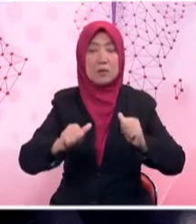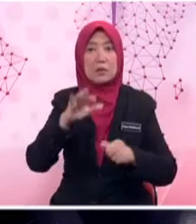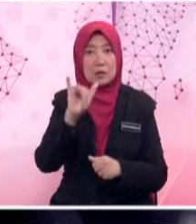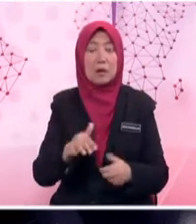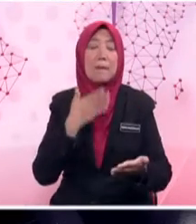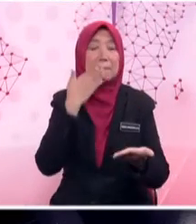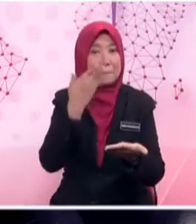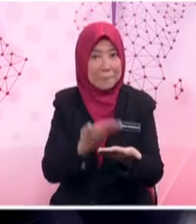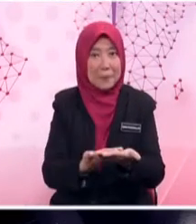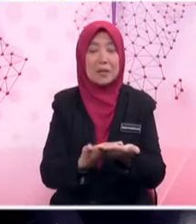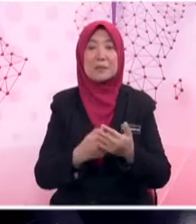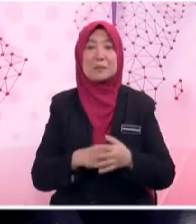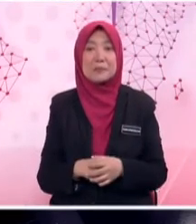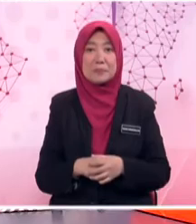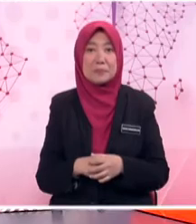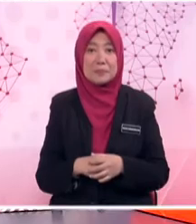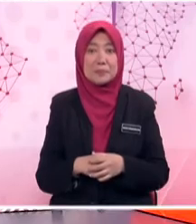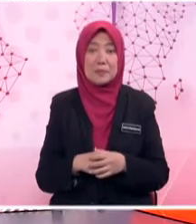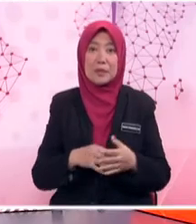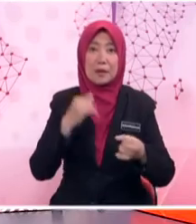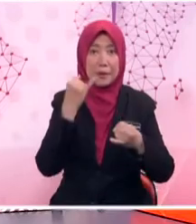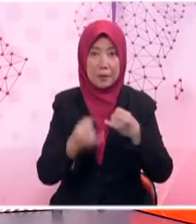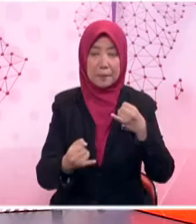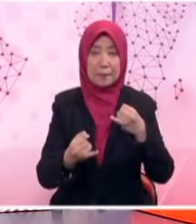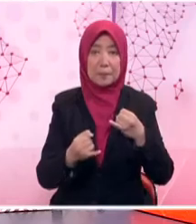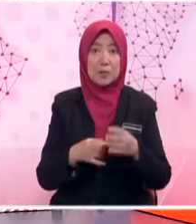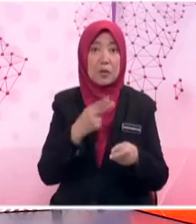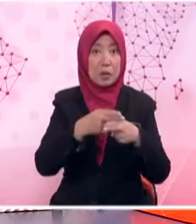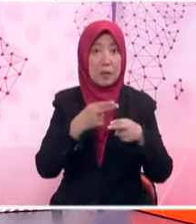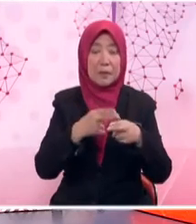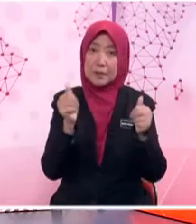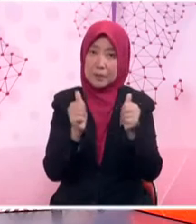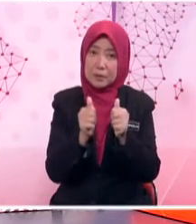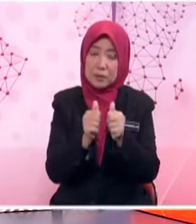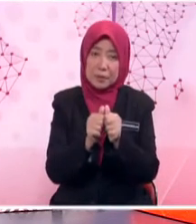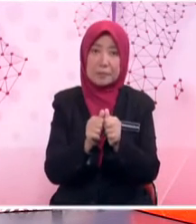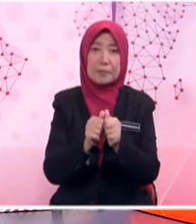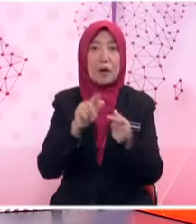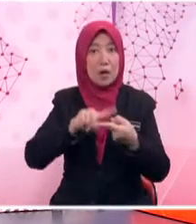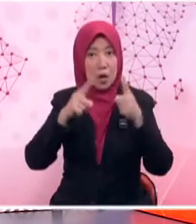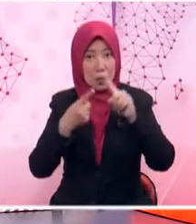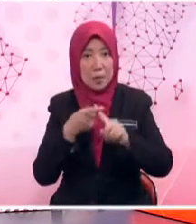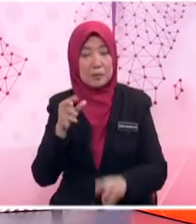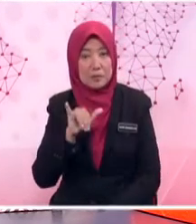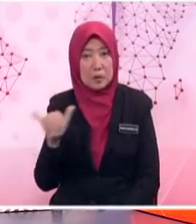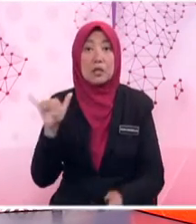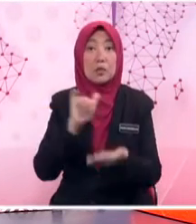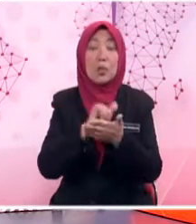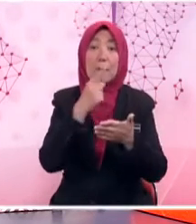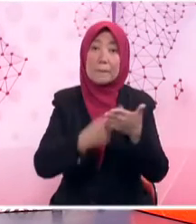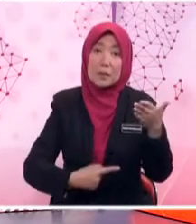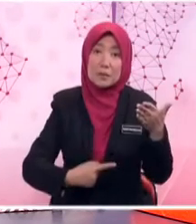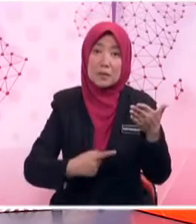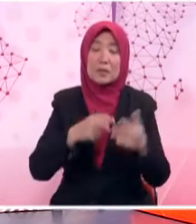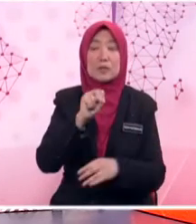Yang seterusnya, yang terakhir, Muhammad Ben bersama kawannya. Muhammad Ben bersama kawannya. Itu adalah subjek ya. Ini